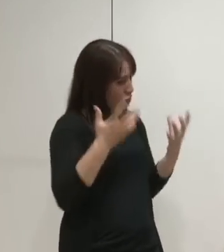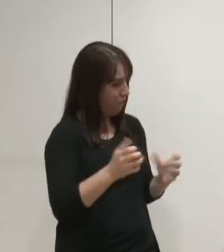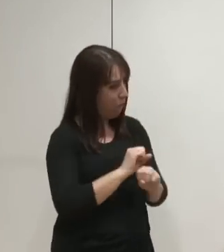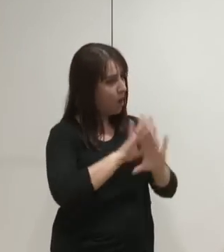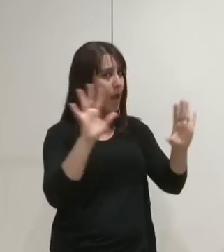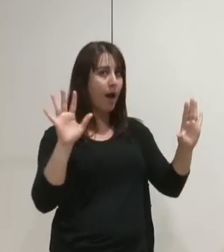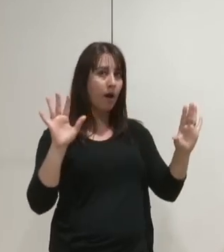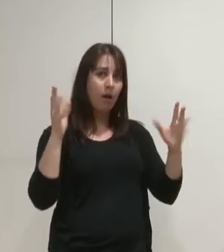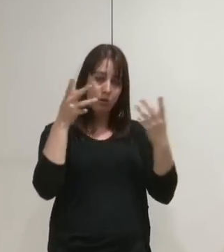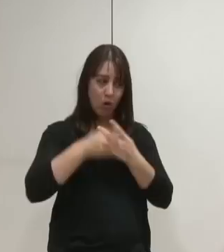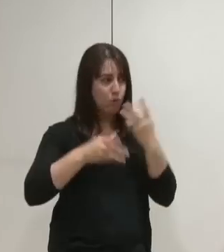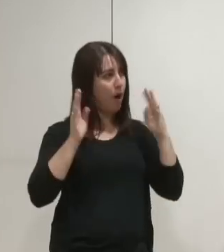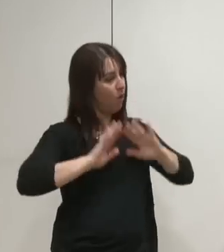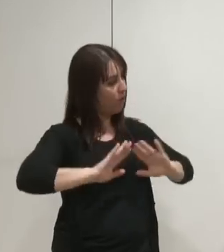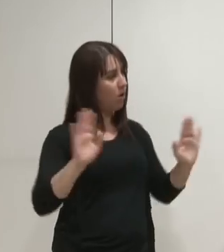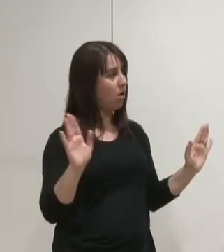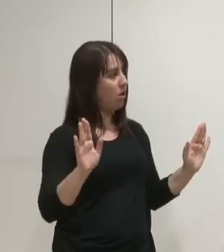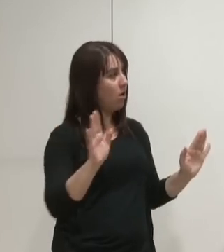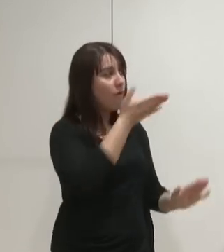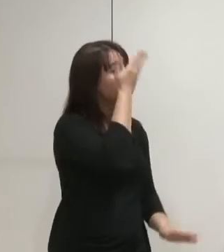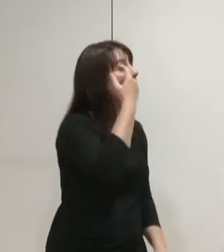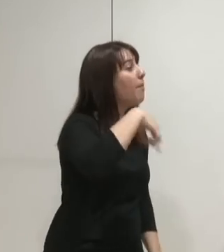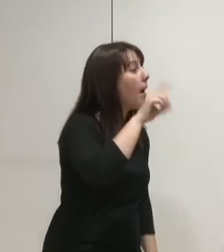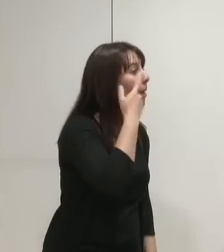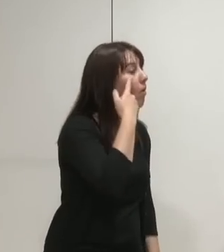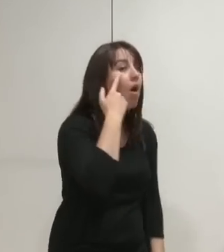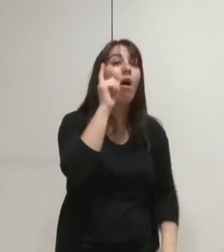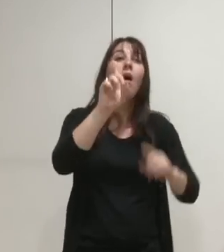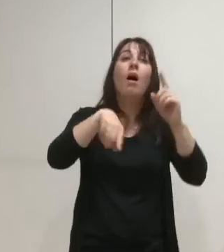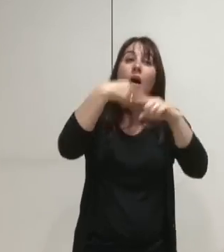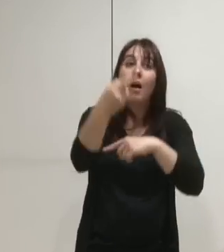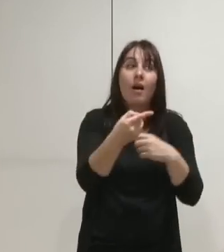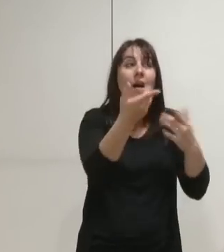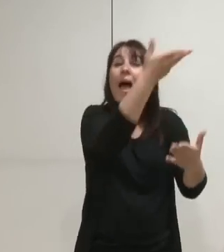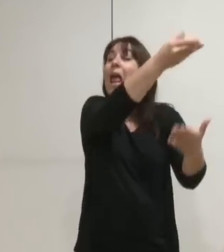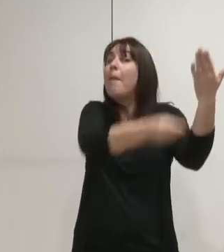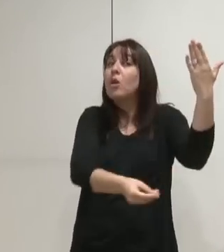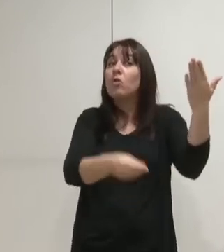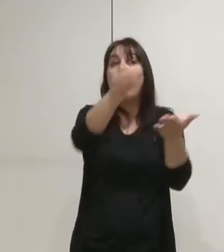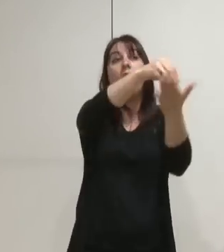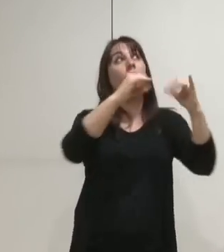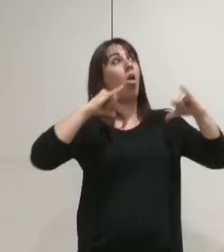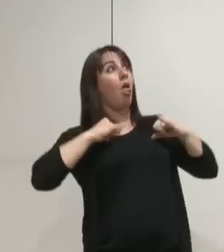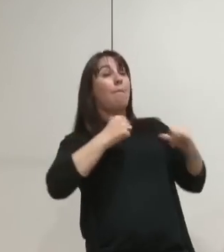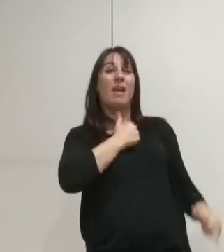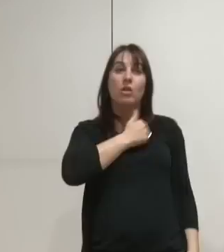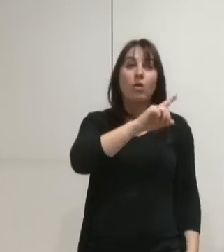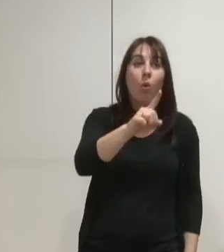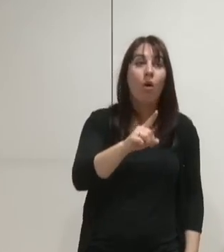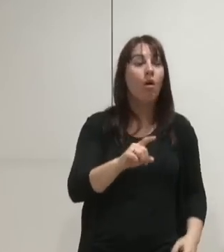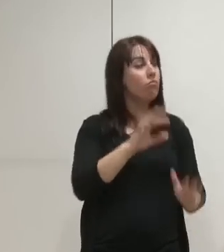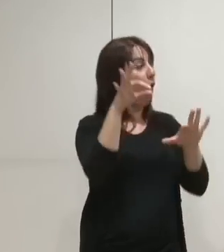qu'on nous précise les choses vous le savez pas vous aurez les précisions elle n'est pas là-bas pour un déplacement personnel fautorter